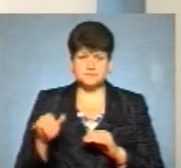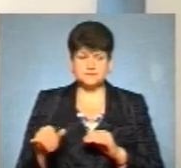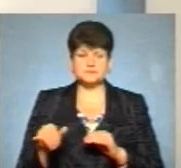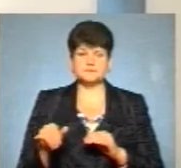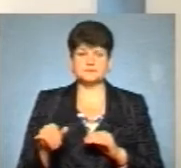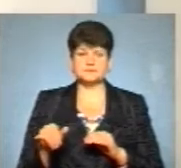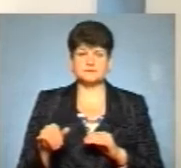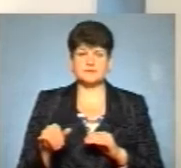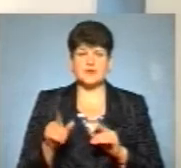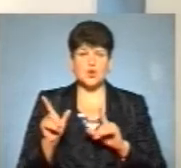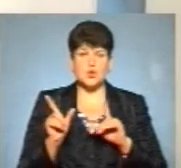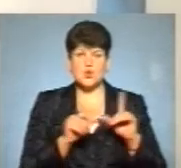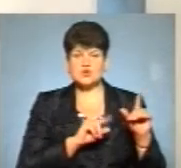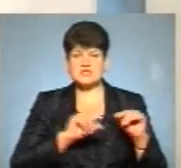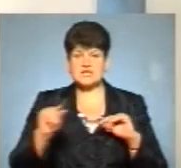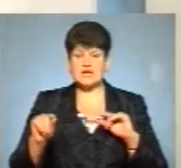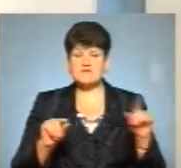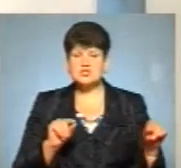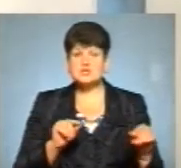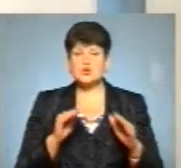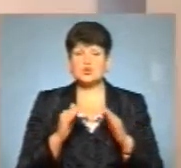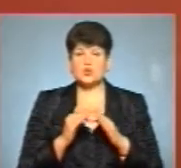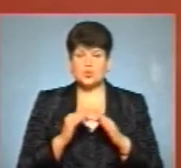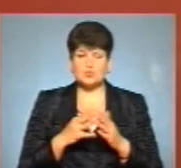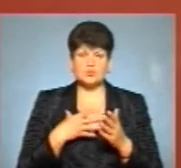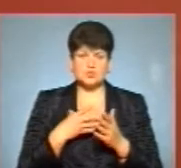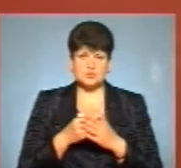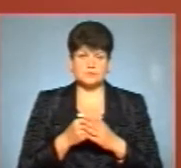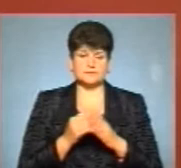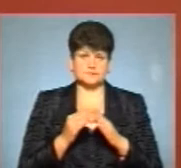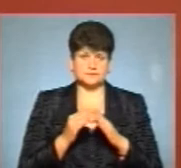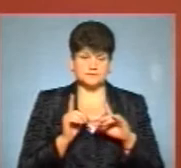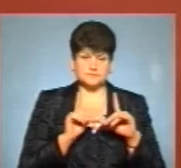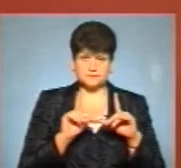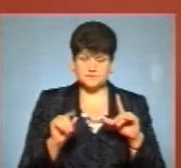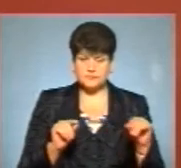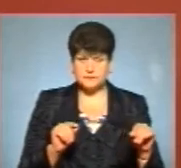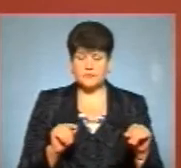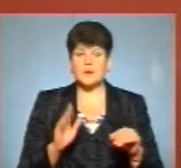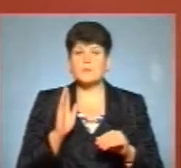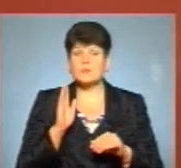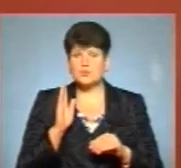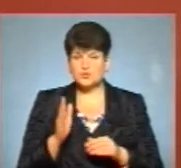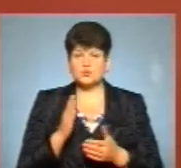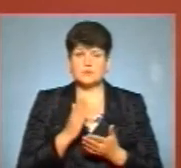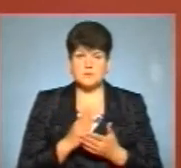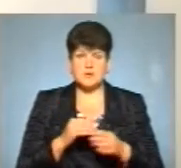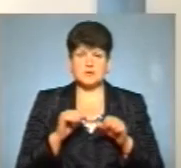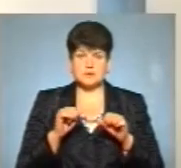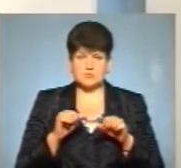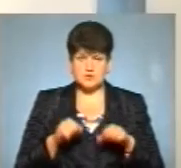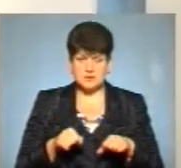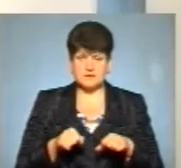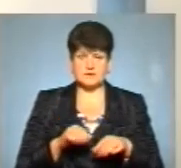освіти, роз'їхавшись додому по своїх домівках, власне, будуть мати можливість